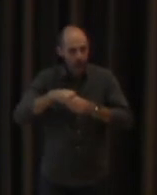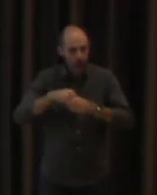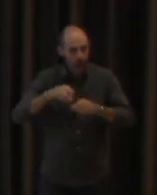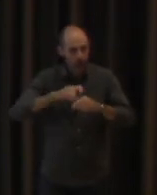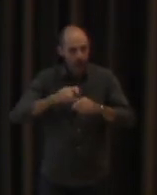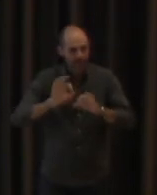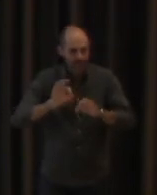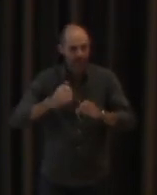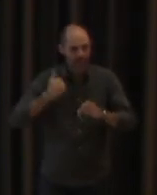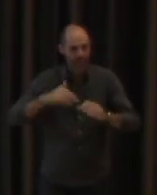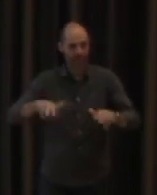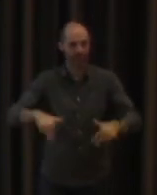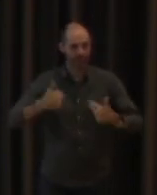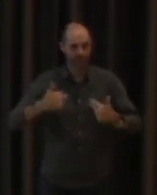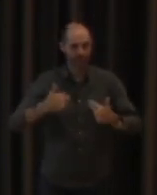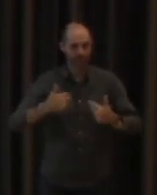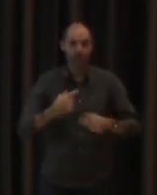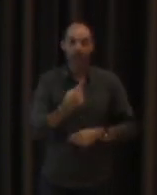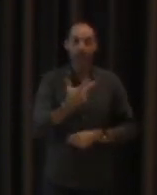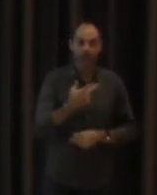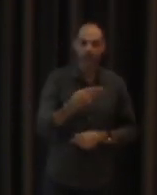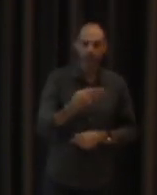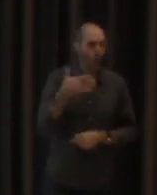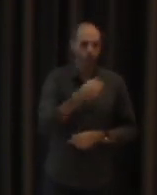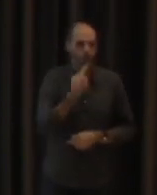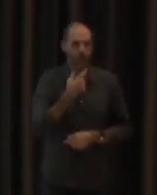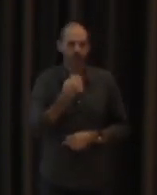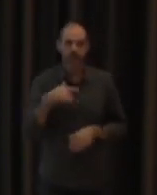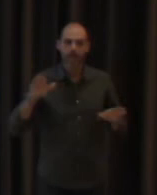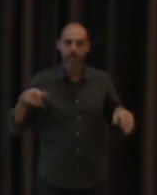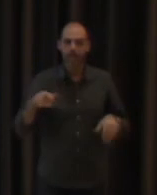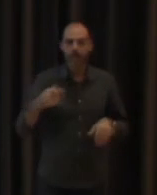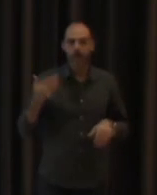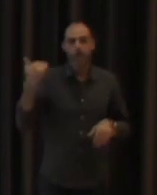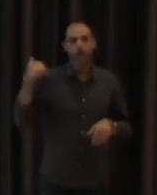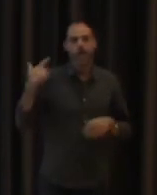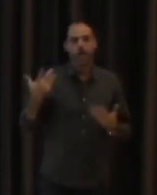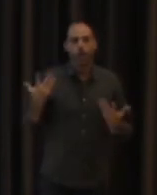que no permet, en canvi, 13B. No puc dir l'Angelina va conviure.